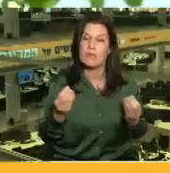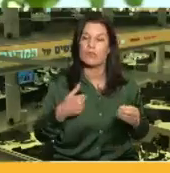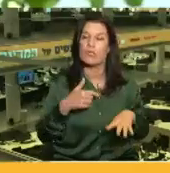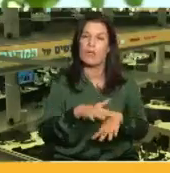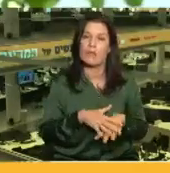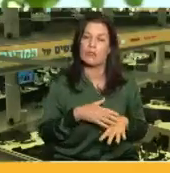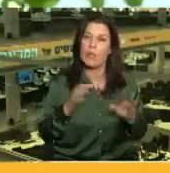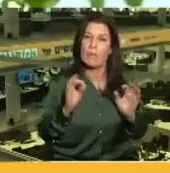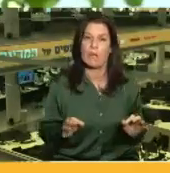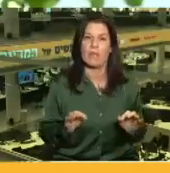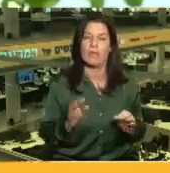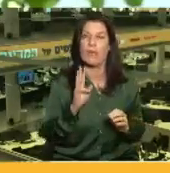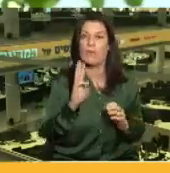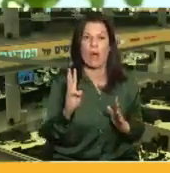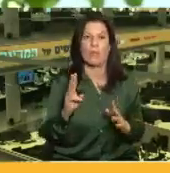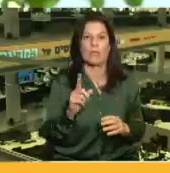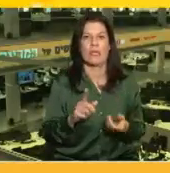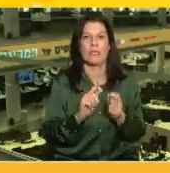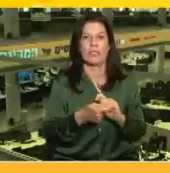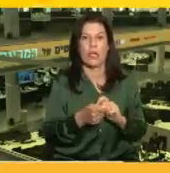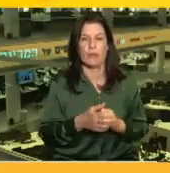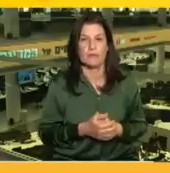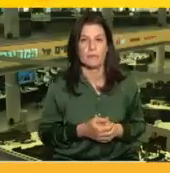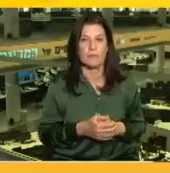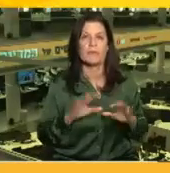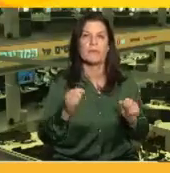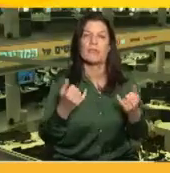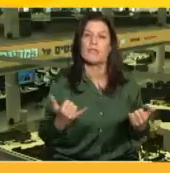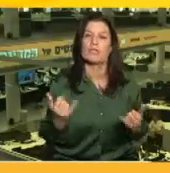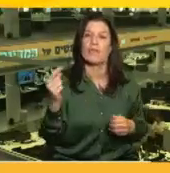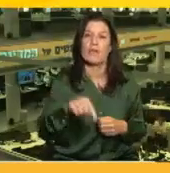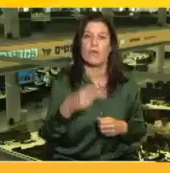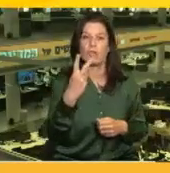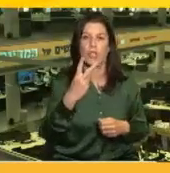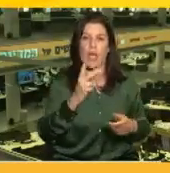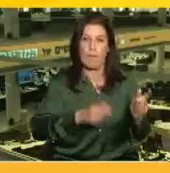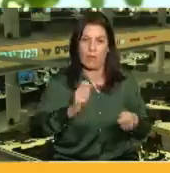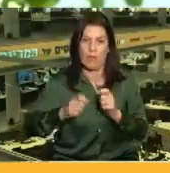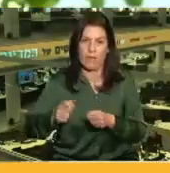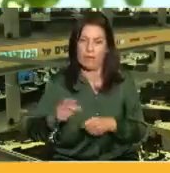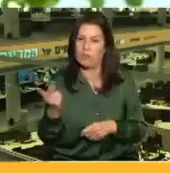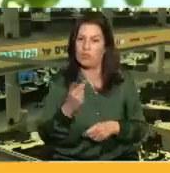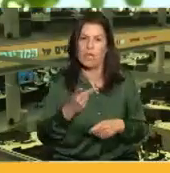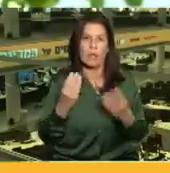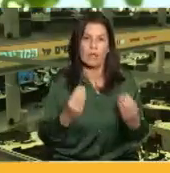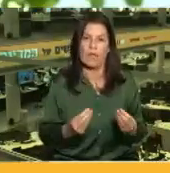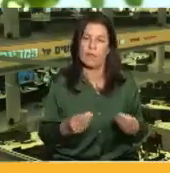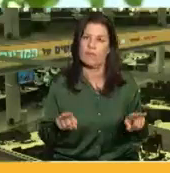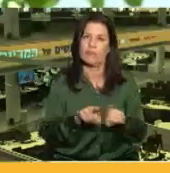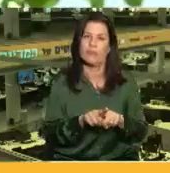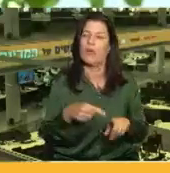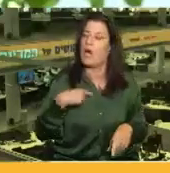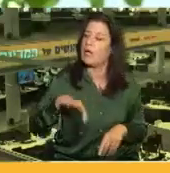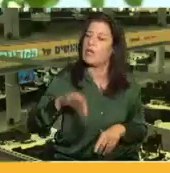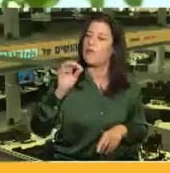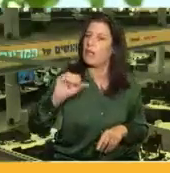ש... וואו, איך היית רוצה שזה משתנה? תגידי, היום תבחרי, היום נגיד יבואו לך שני מתופפים. שניהם טובים באותה מידה. אני בוחרת את הטוב. אני אבחר את מי